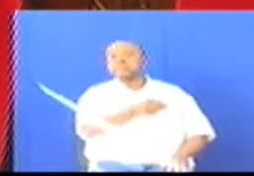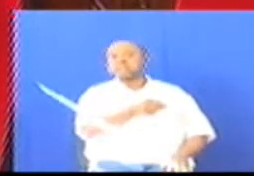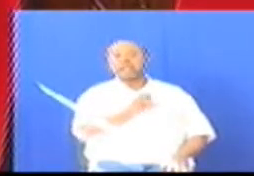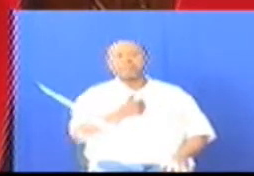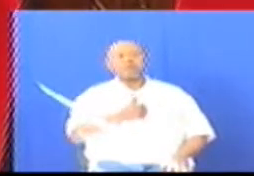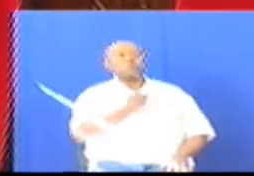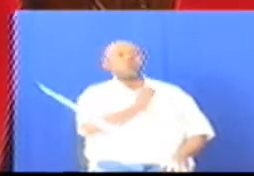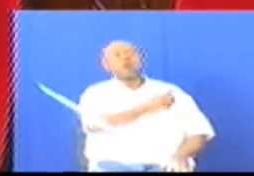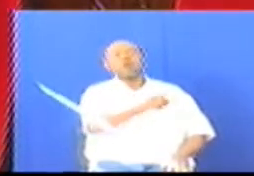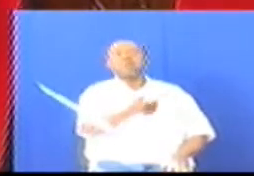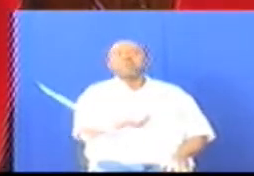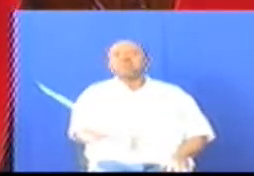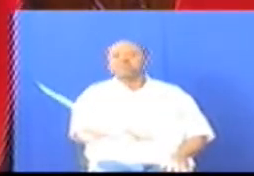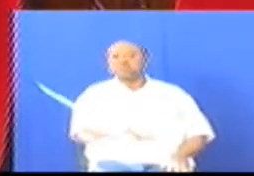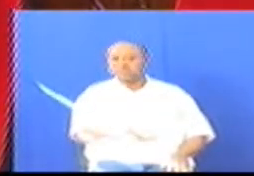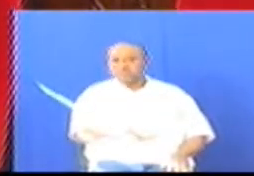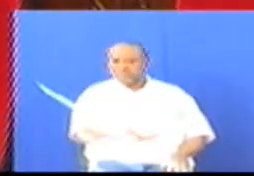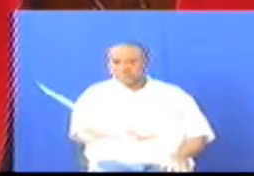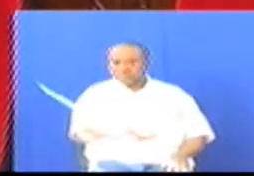wapo,